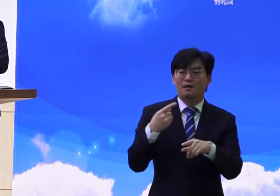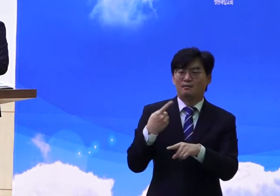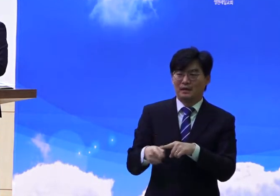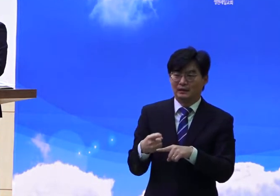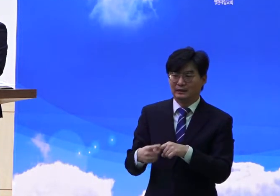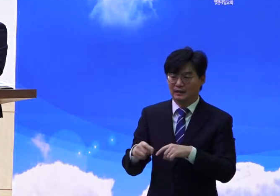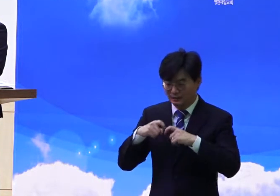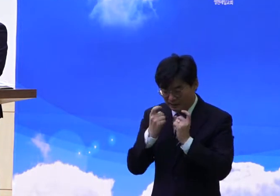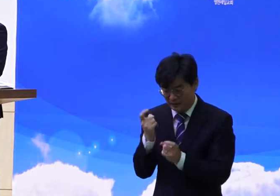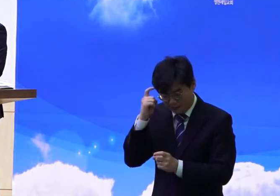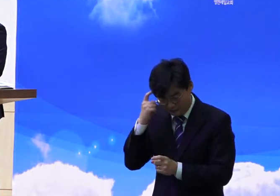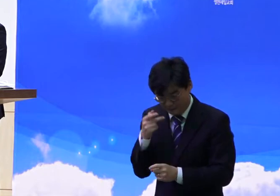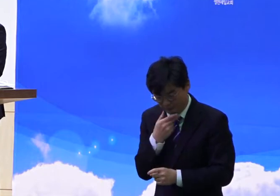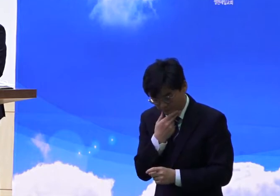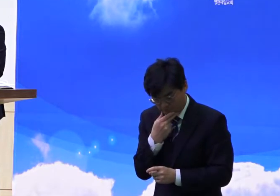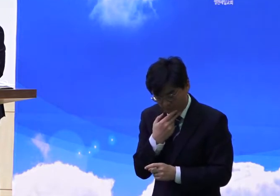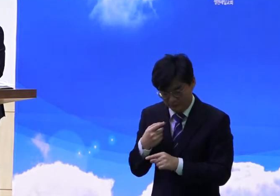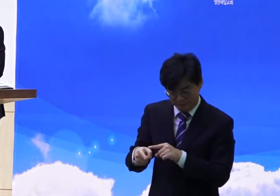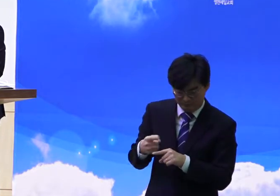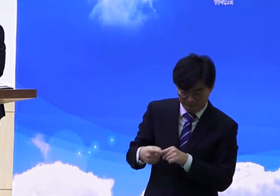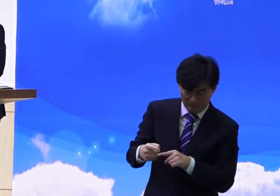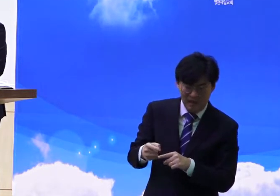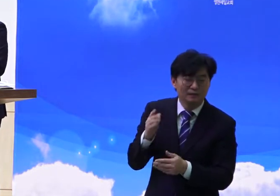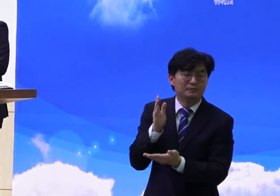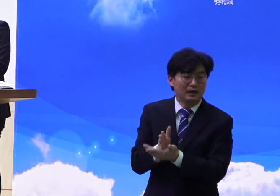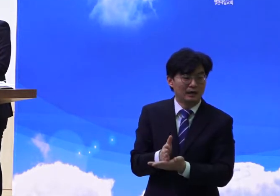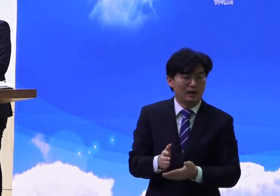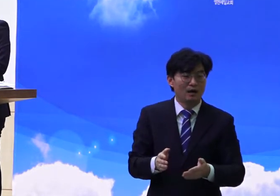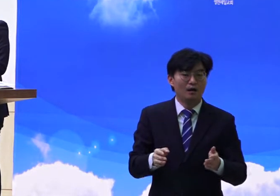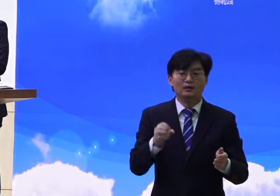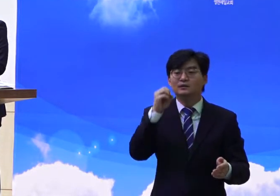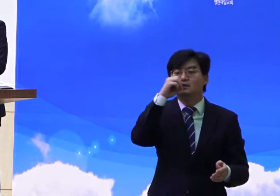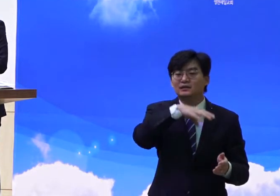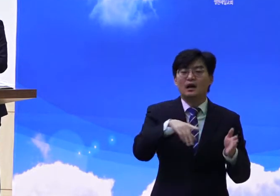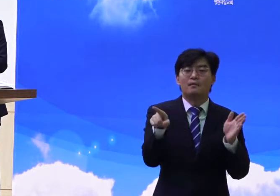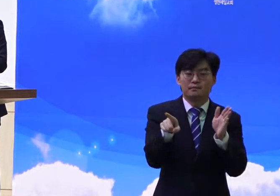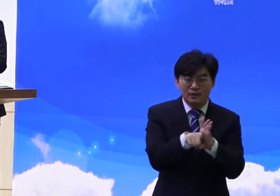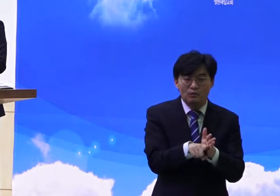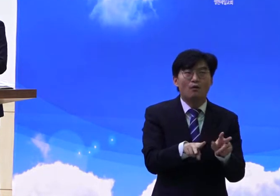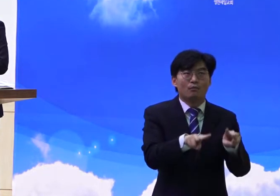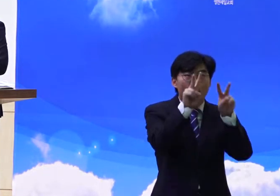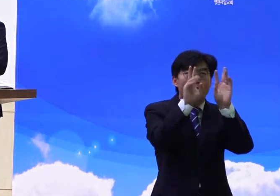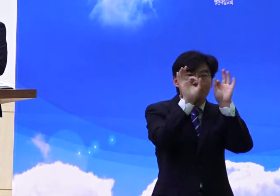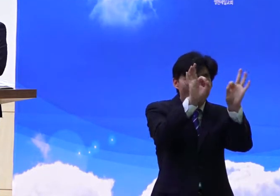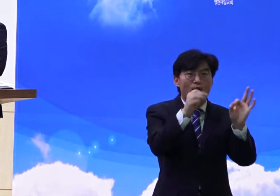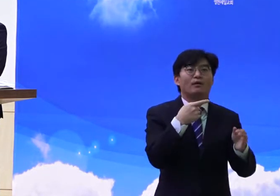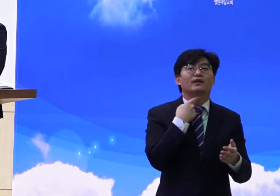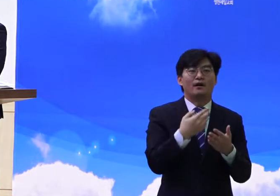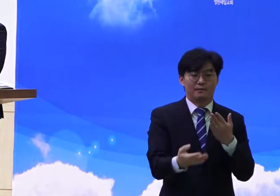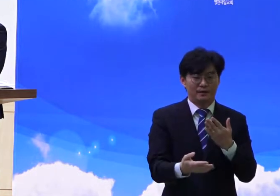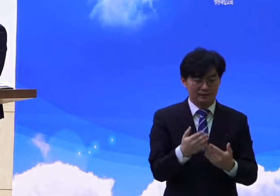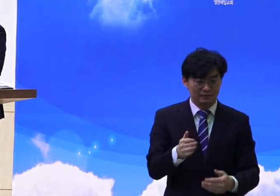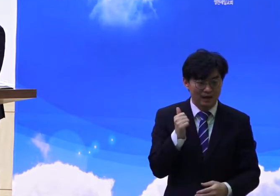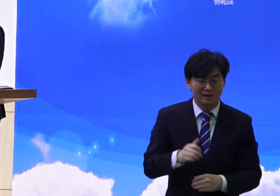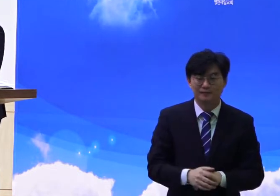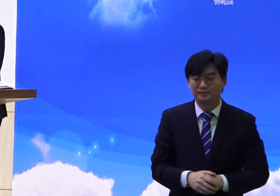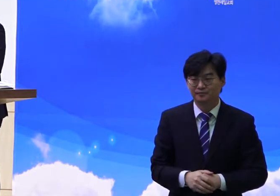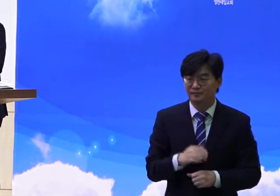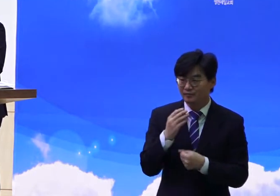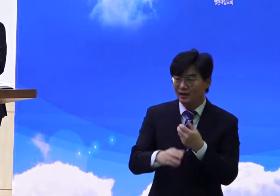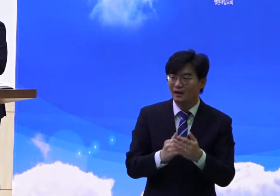믿어라. 그리고 믿고 경험해라. 이것이 하나님의 말씀입니다.